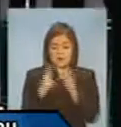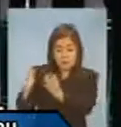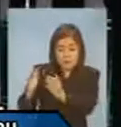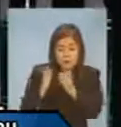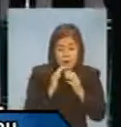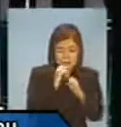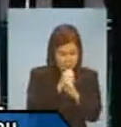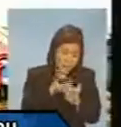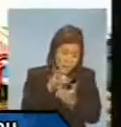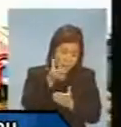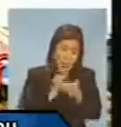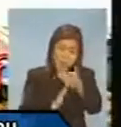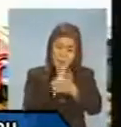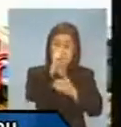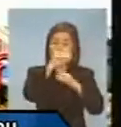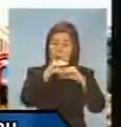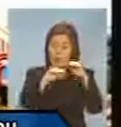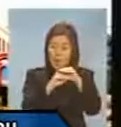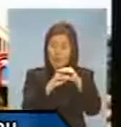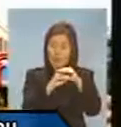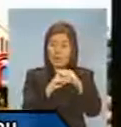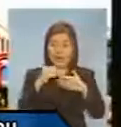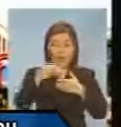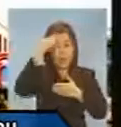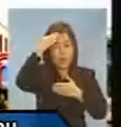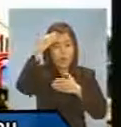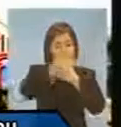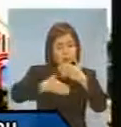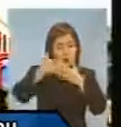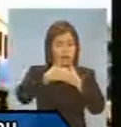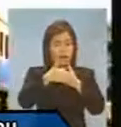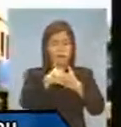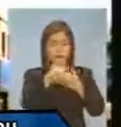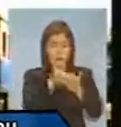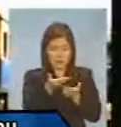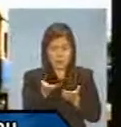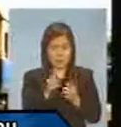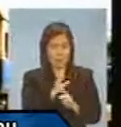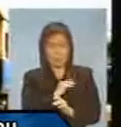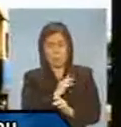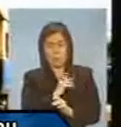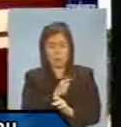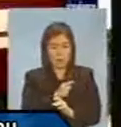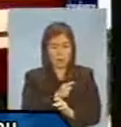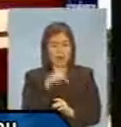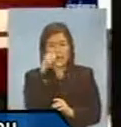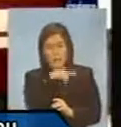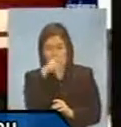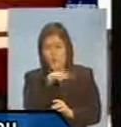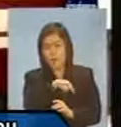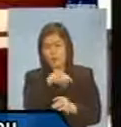ามันเรียนแบบได้หัวรถจักรเนี่ยผีสิงแล้วนะมันน่ากลัวมากฮะมันเก่า